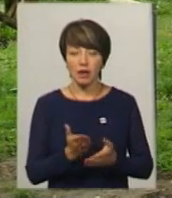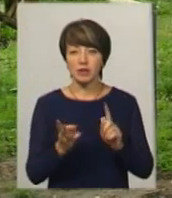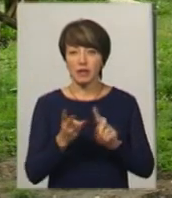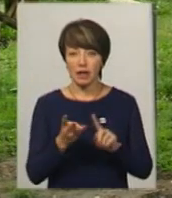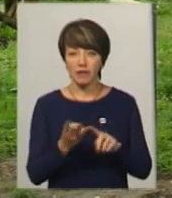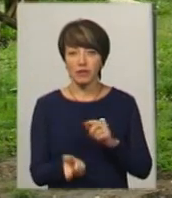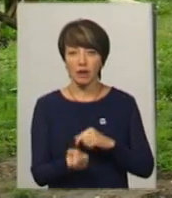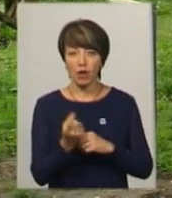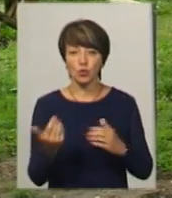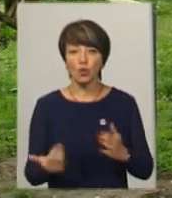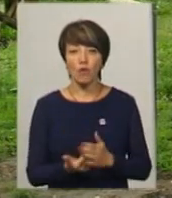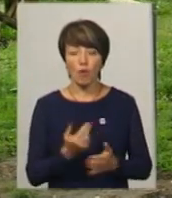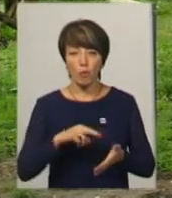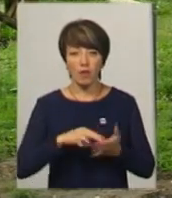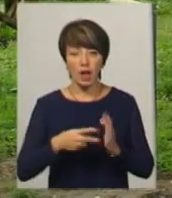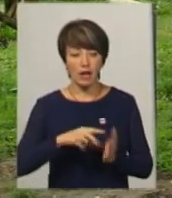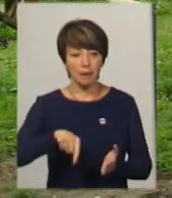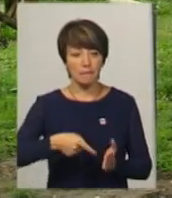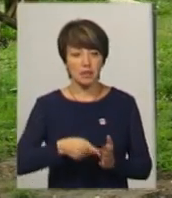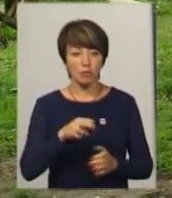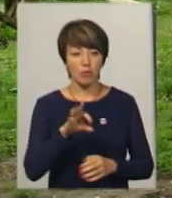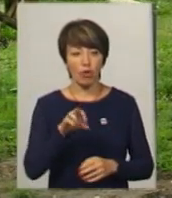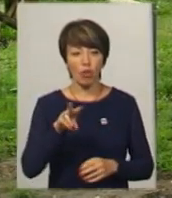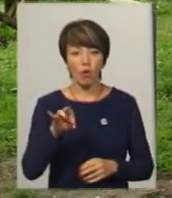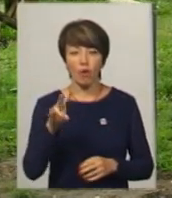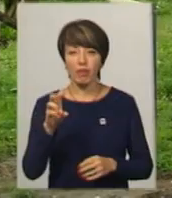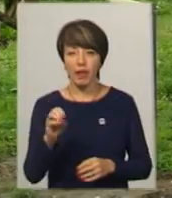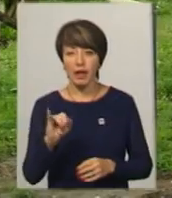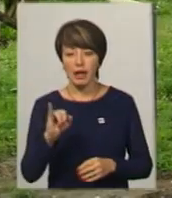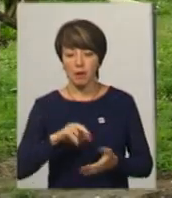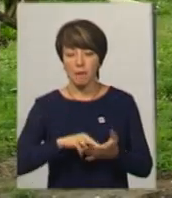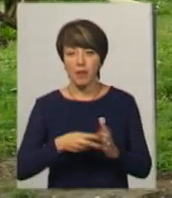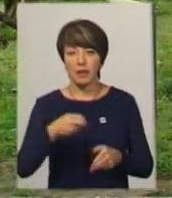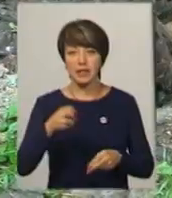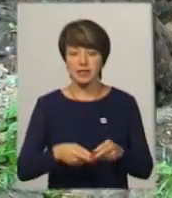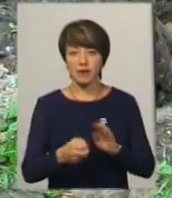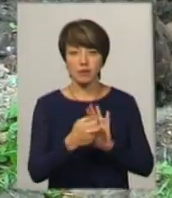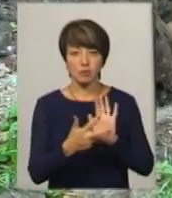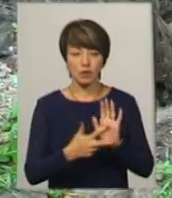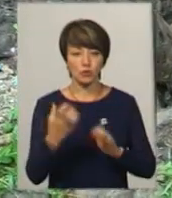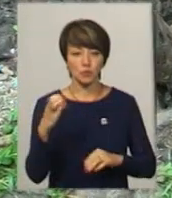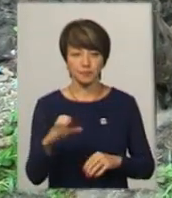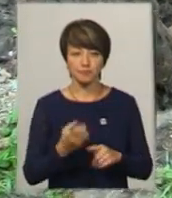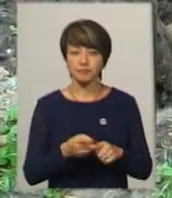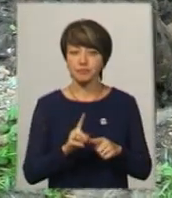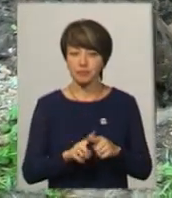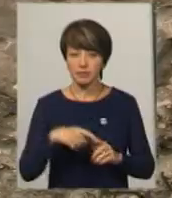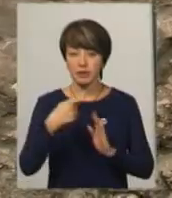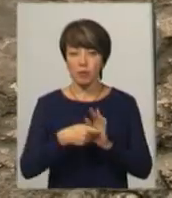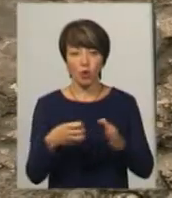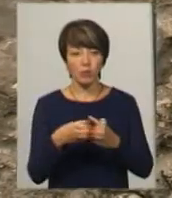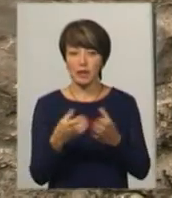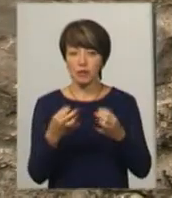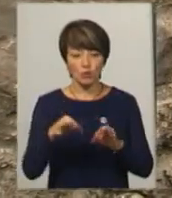на так званому новому плані міста Полонне і на плані кінця 18 століття. У цілях безпеки знімальній групі не